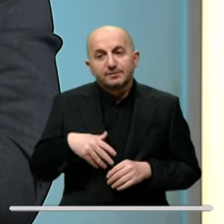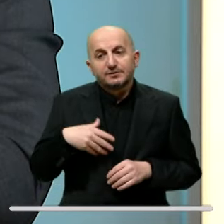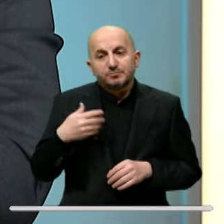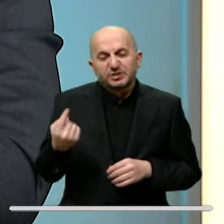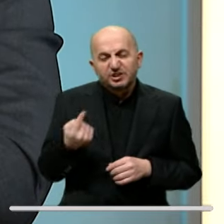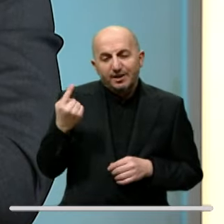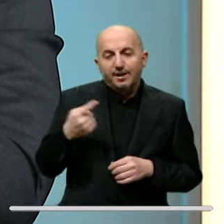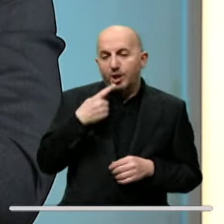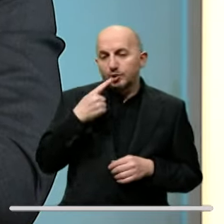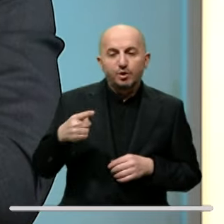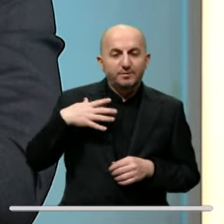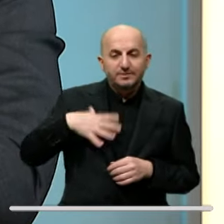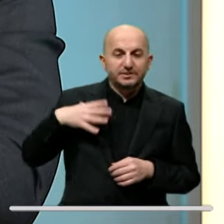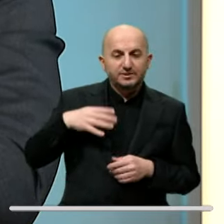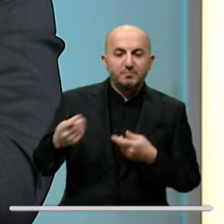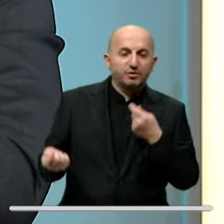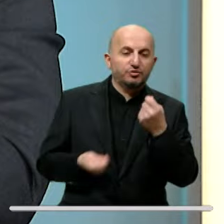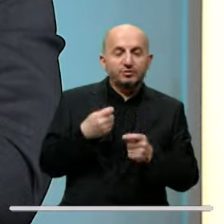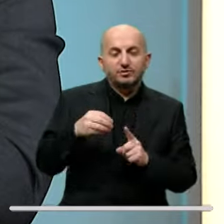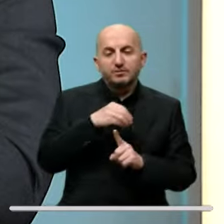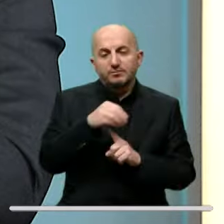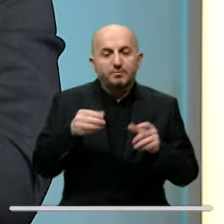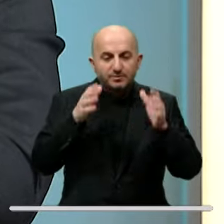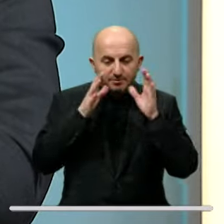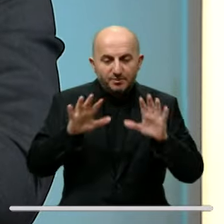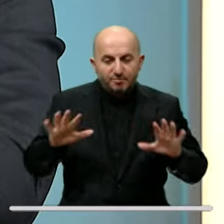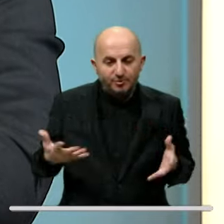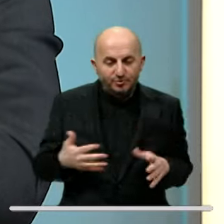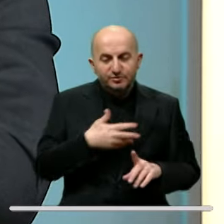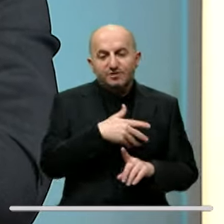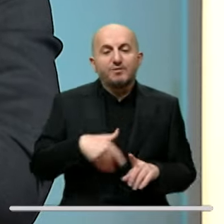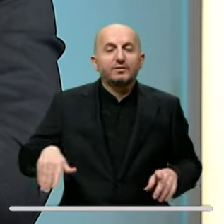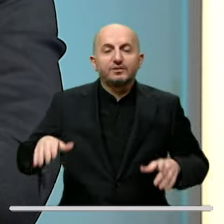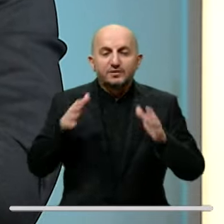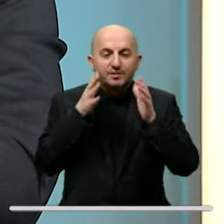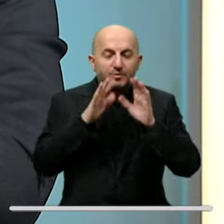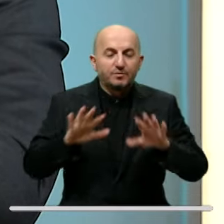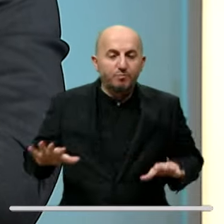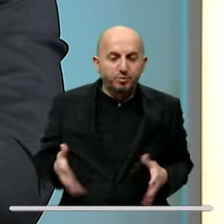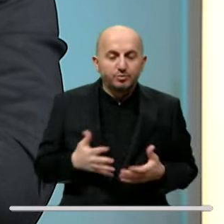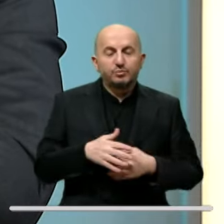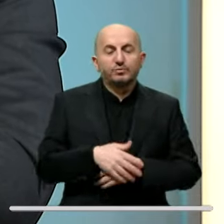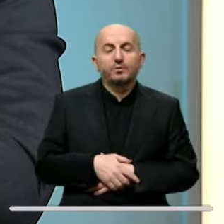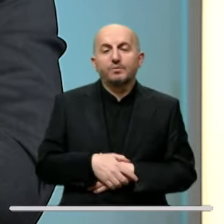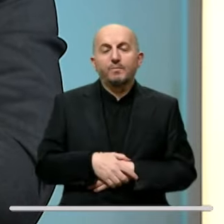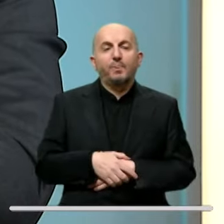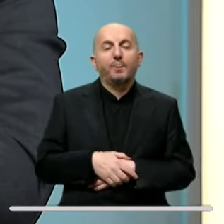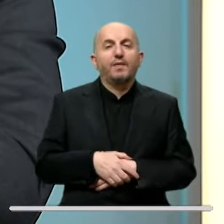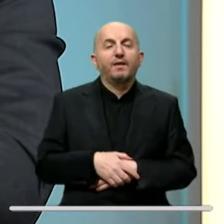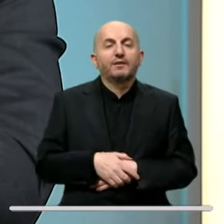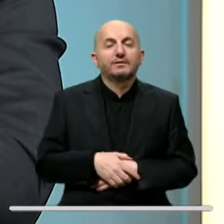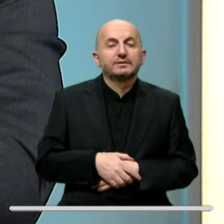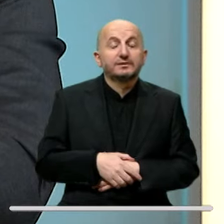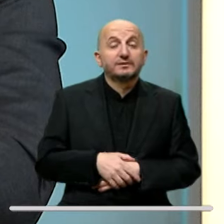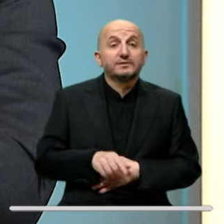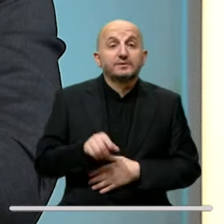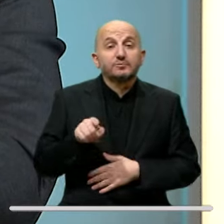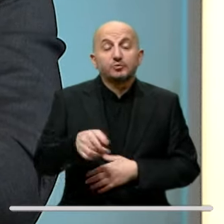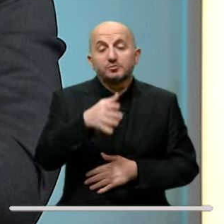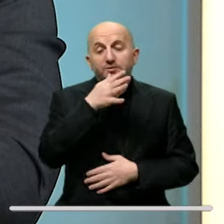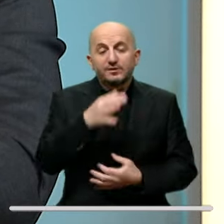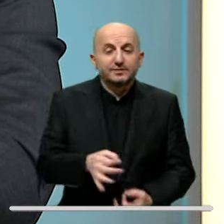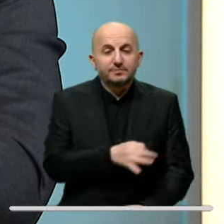etmiş oluyor. İmamın namazı bozulmuştur. Cemaatin de namazı bozuldu. Burada bunu bilenlerin